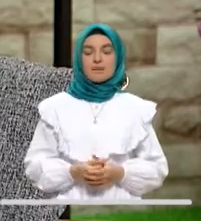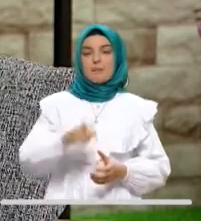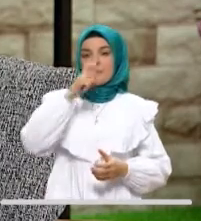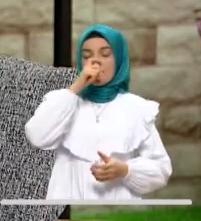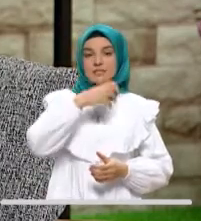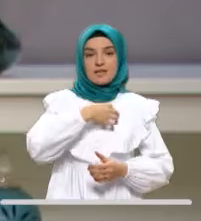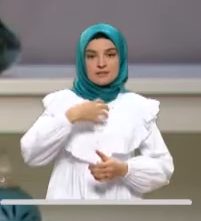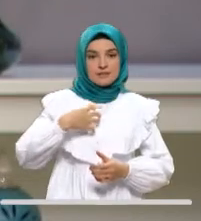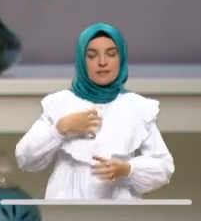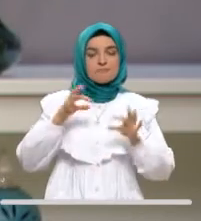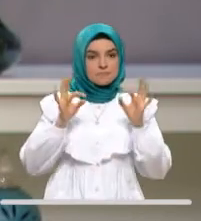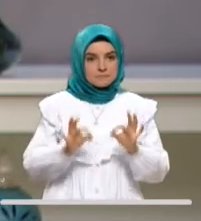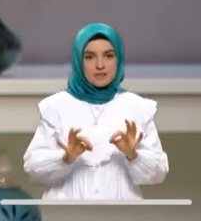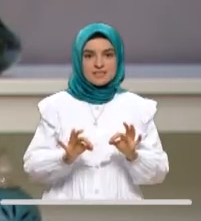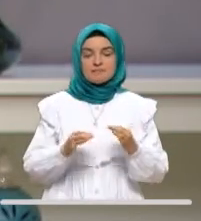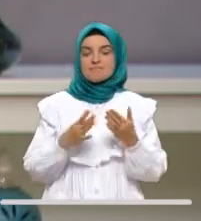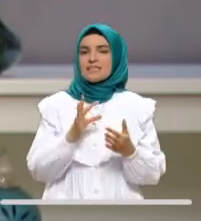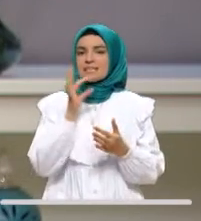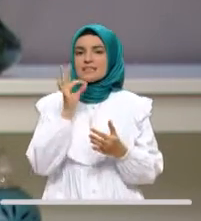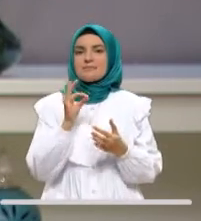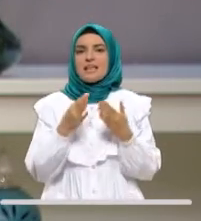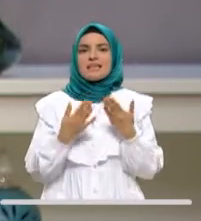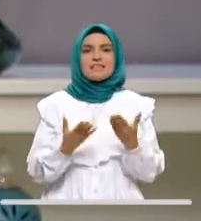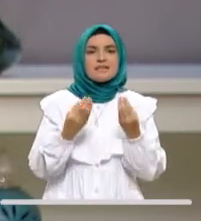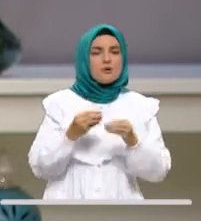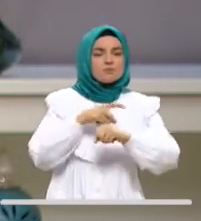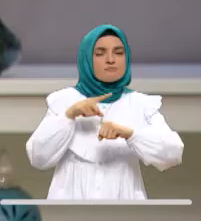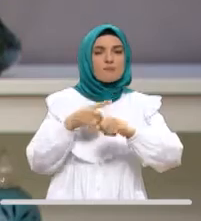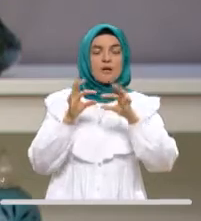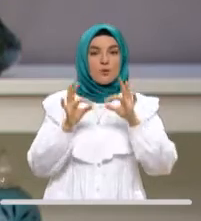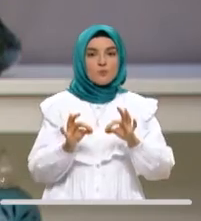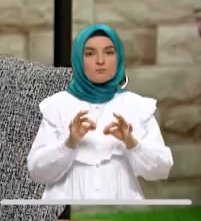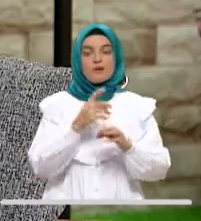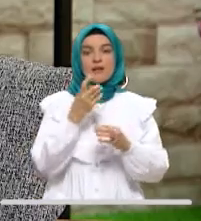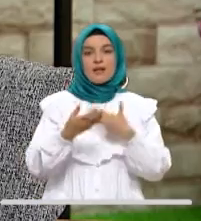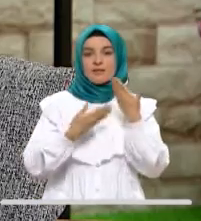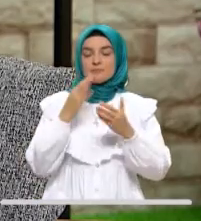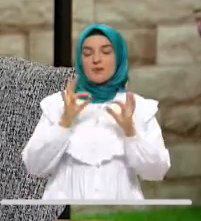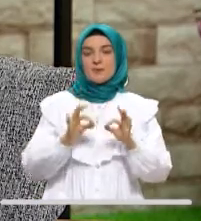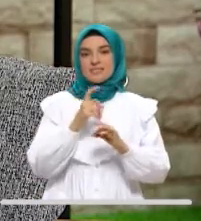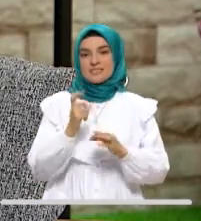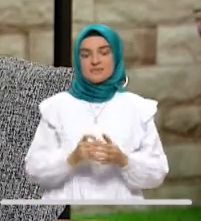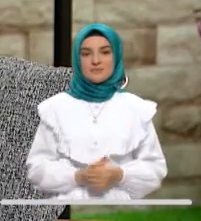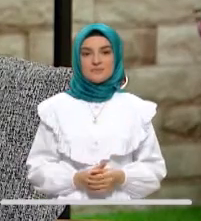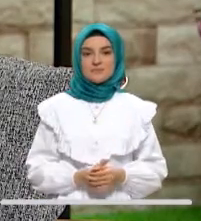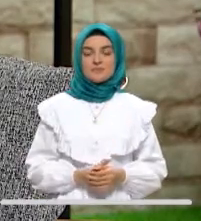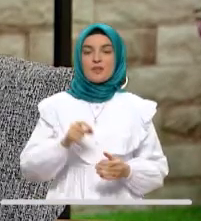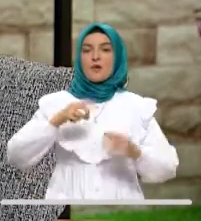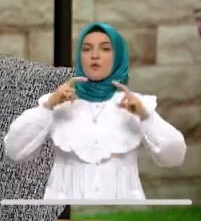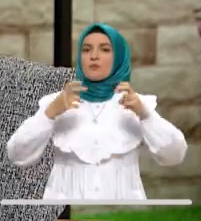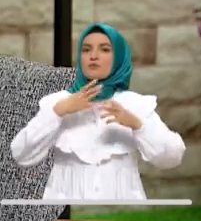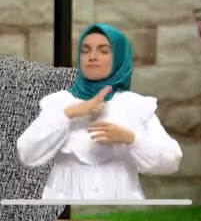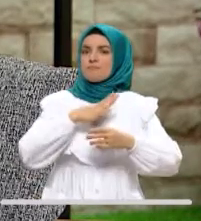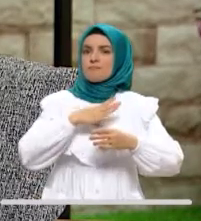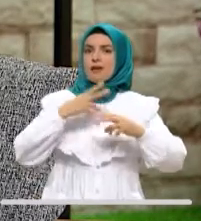evet. Valide sultan kavramı kiminle, nasıl, hangi dönemde geldi? Oradan devam ederiz. Amenna. Şöyle bir konu var.